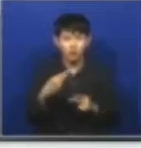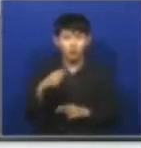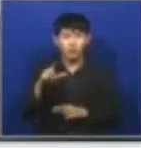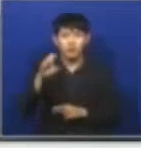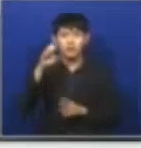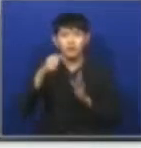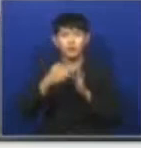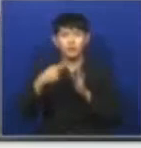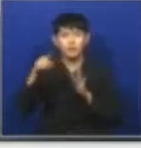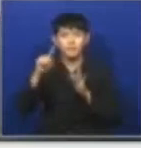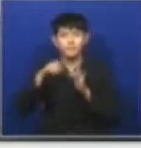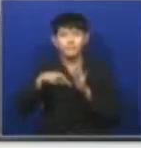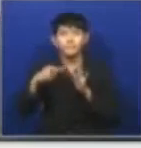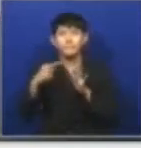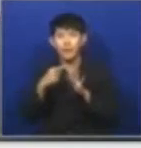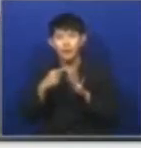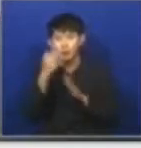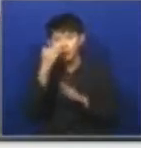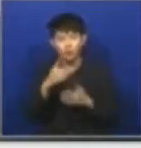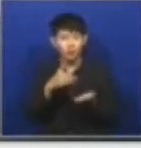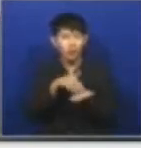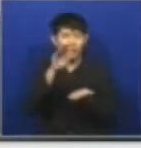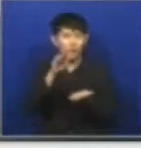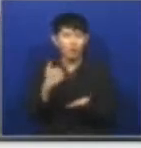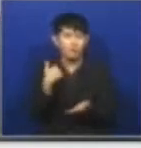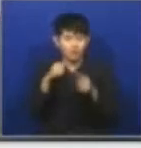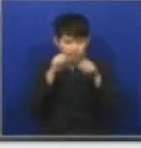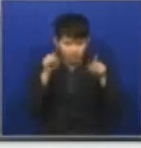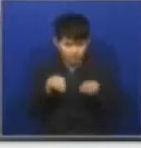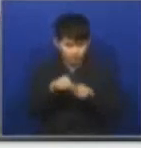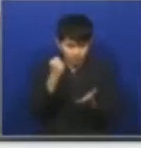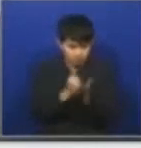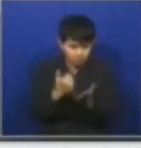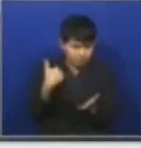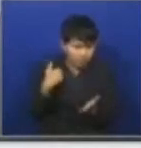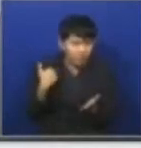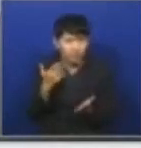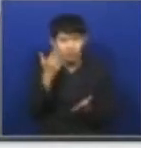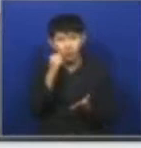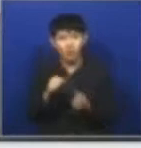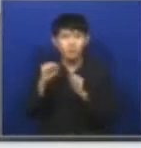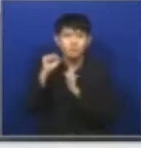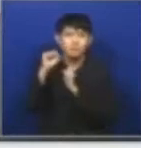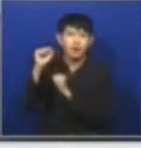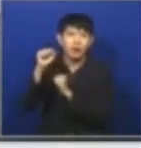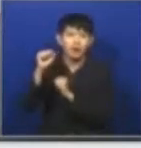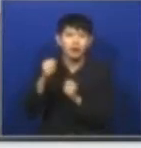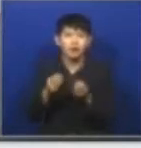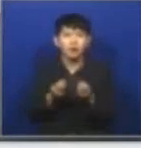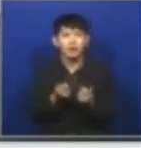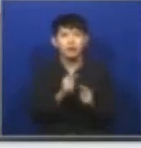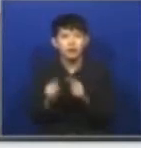ห้ถูกไล่ออกจากที่ดินไม่ว่าจะมีนอตสามหรือไม่มีก็ตามพอรัฐบาลประกาศอุทยานแห่งชาติลีเป๊ะมีรายละเอียดมากม